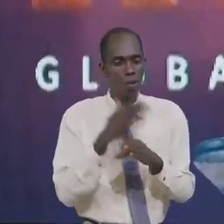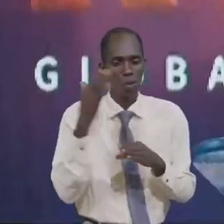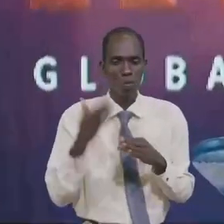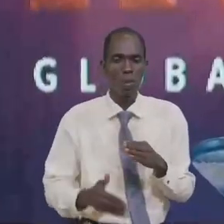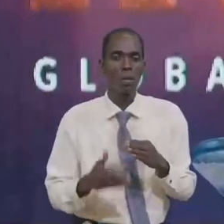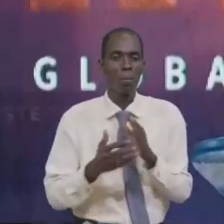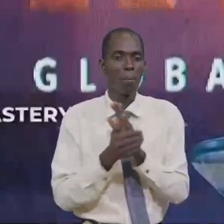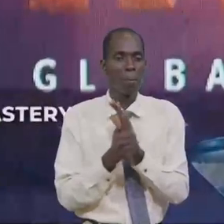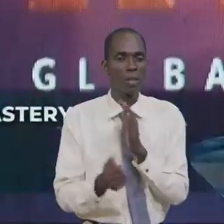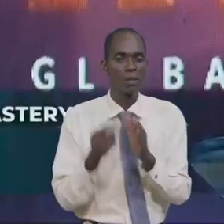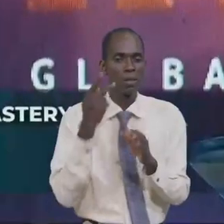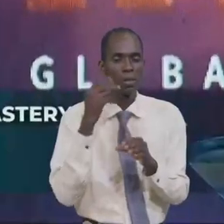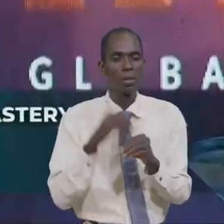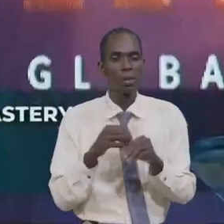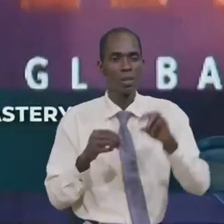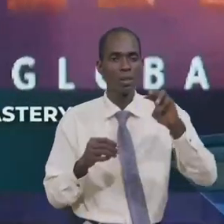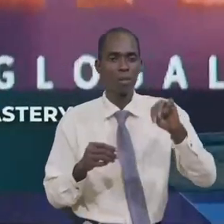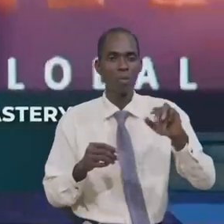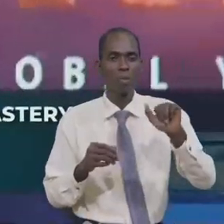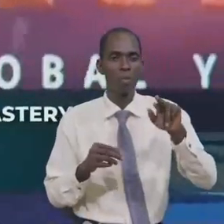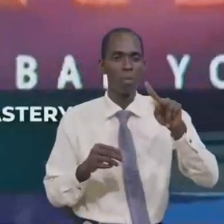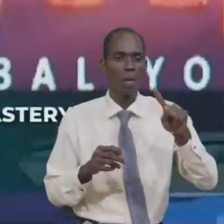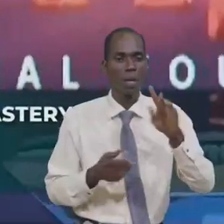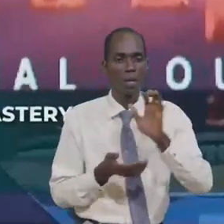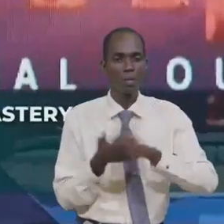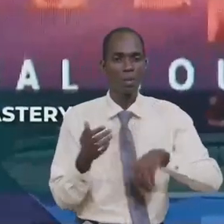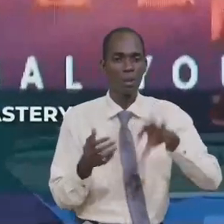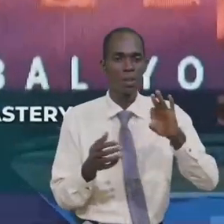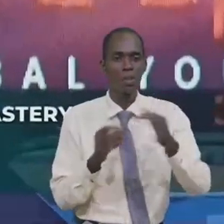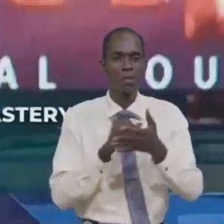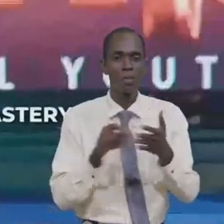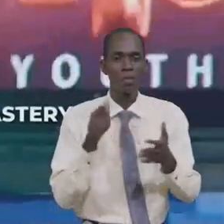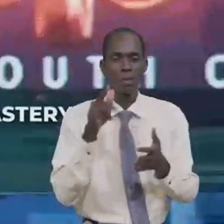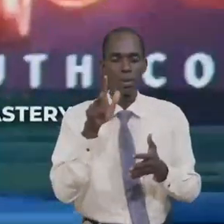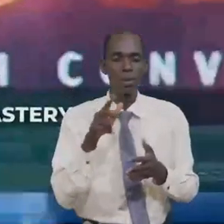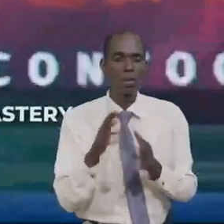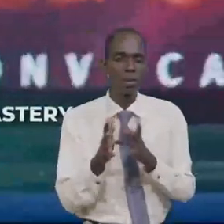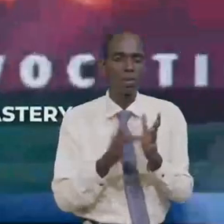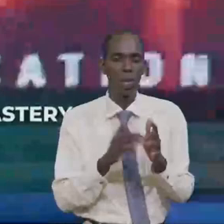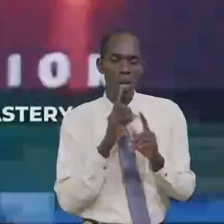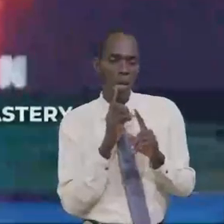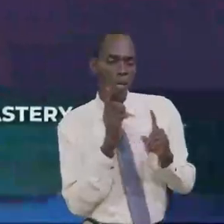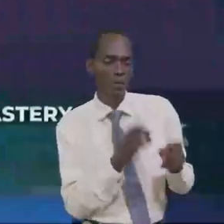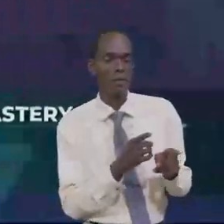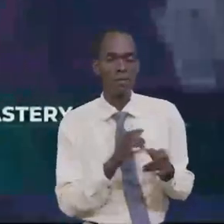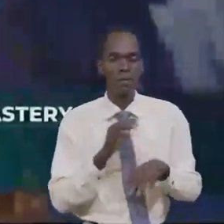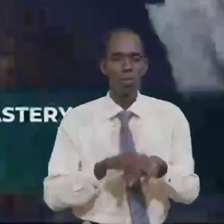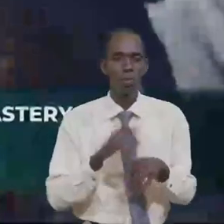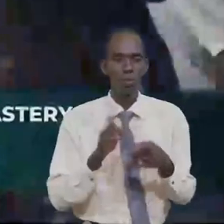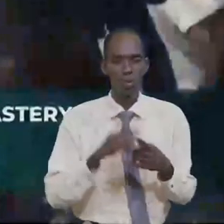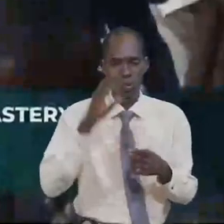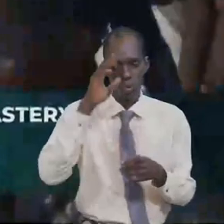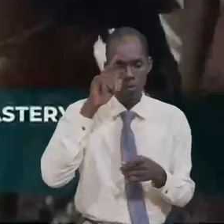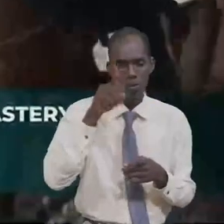maîtrise totalement Jésus lui dit à qui Jésus